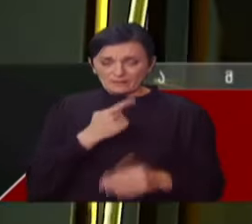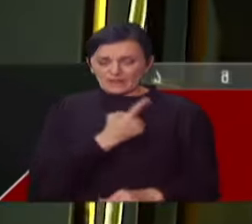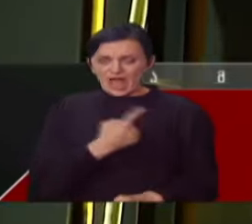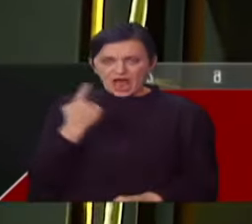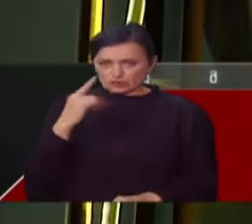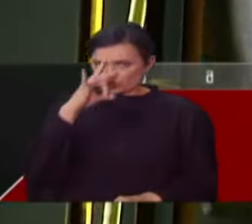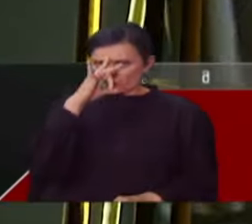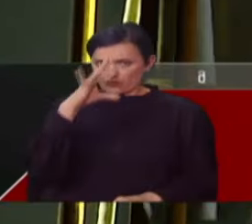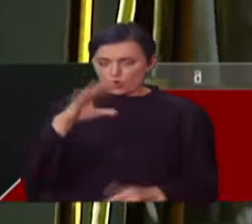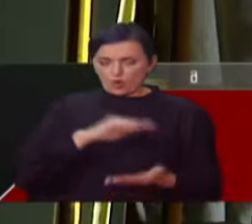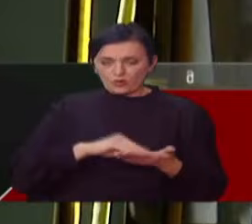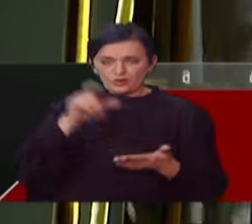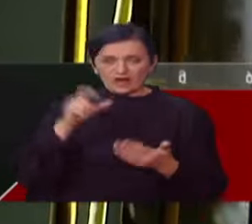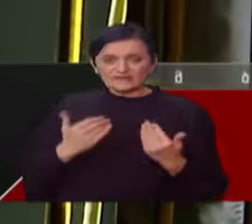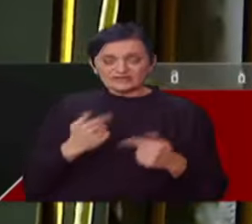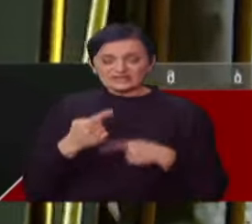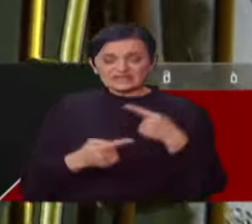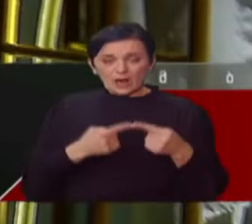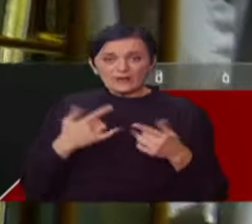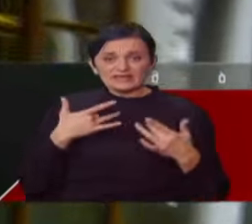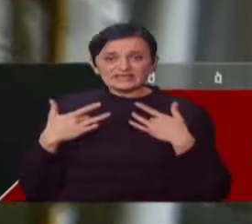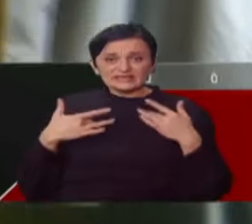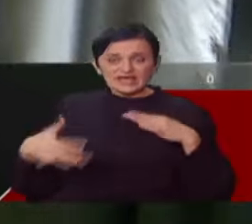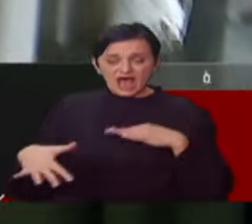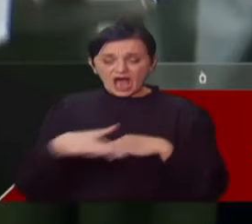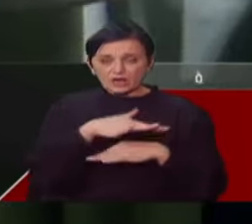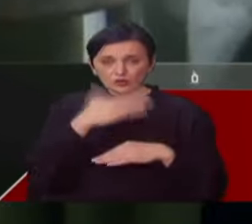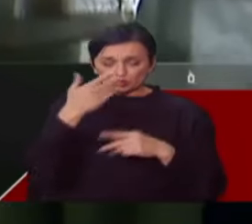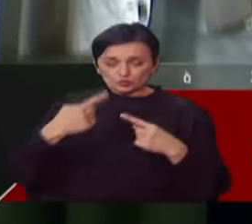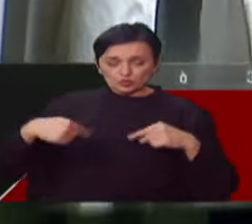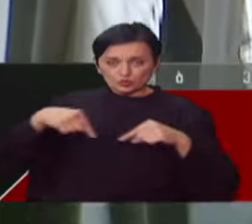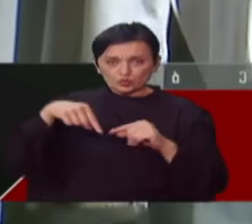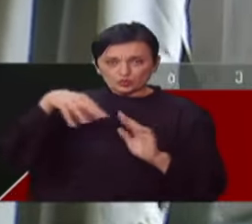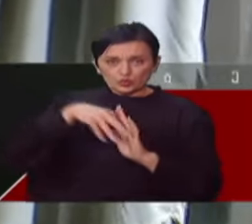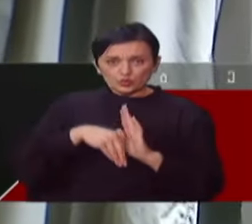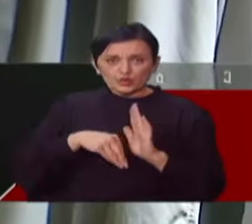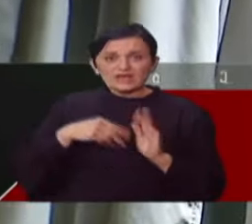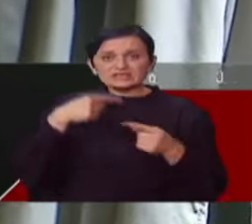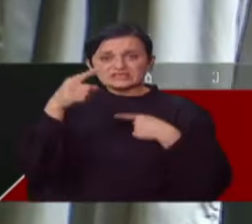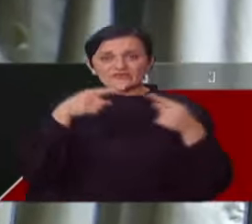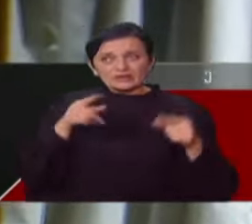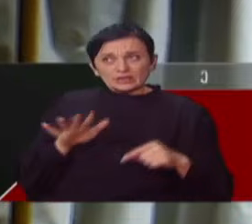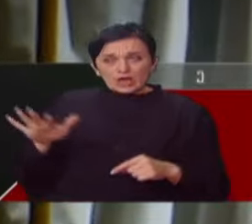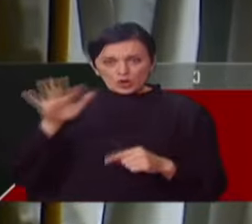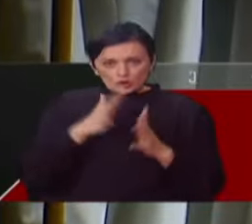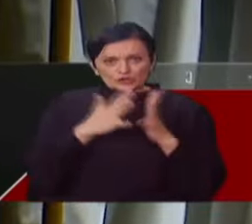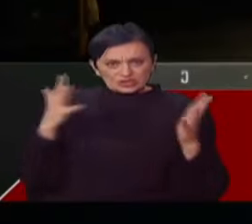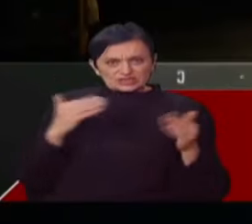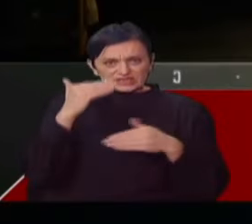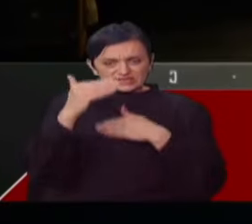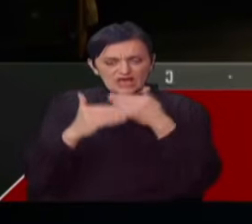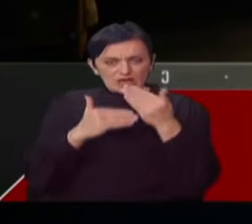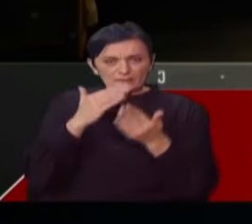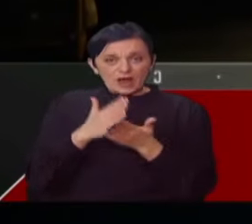ძალიან პოპულარული ავტორია თანამედროვე თეატრალურ საზოგადოებაში, რომლის პიესებიც მსოფლიოს სხვადასხვა ქვეყანაში დიდი წარმატებით